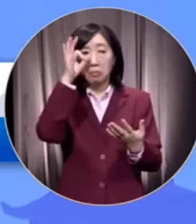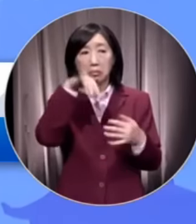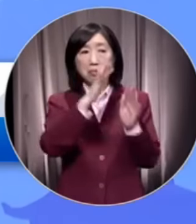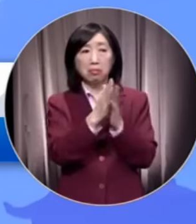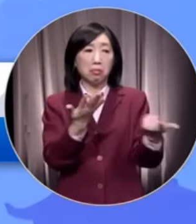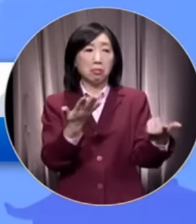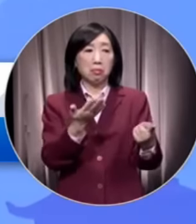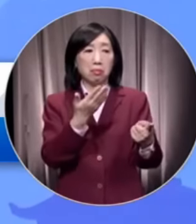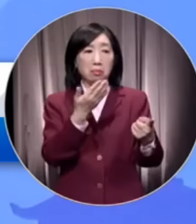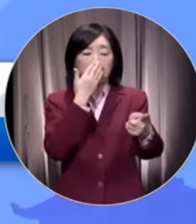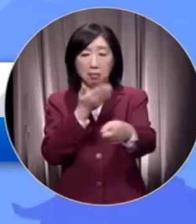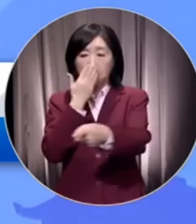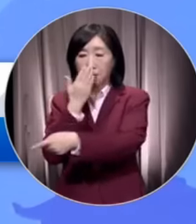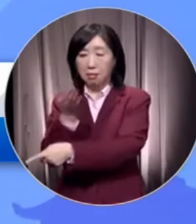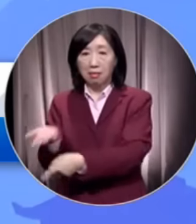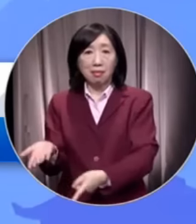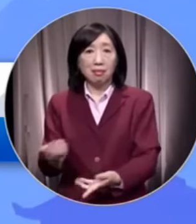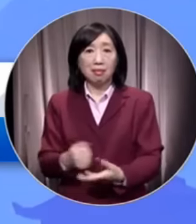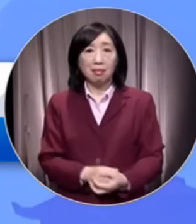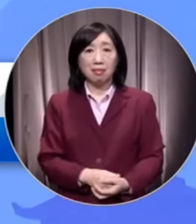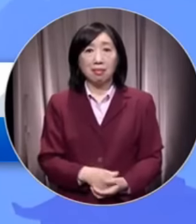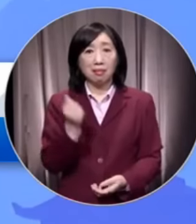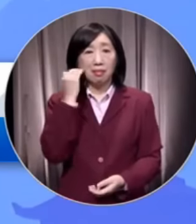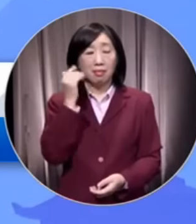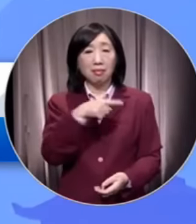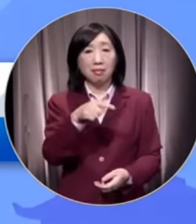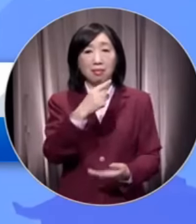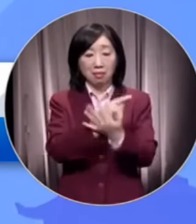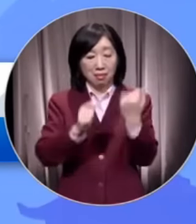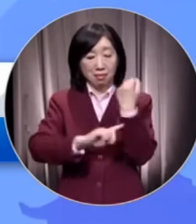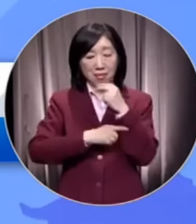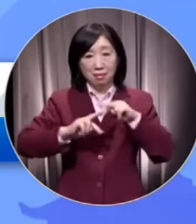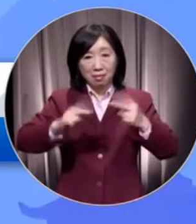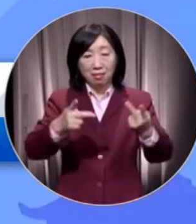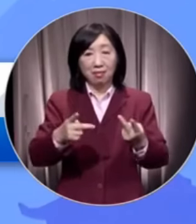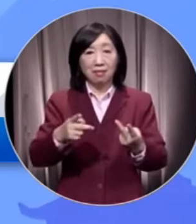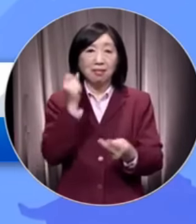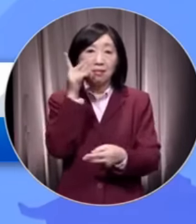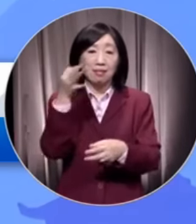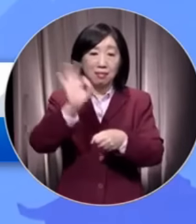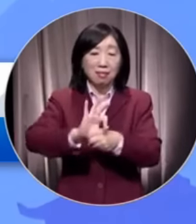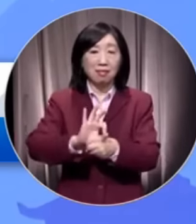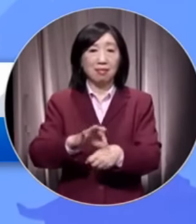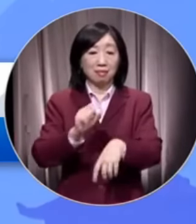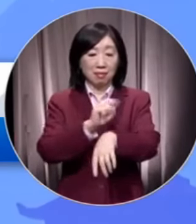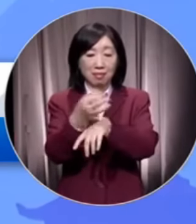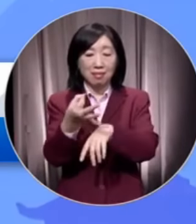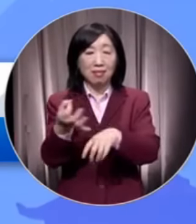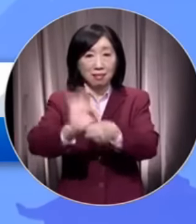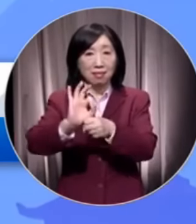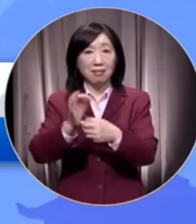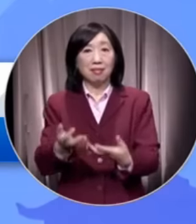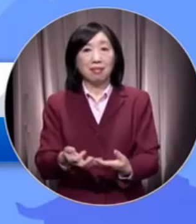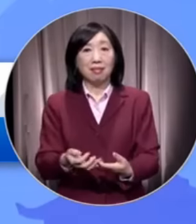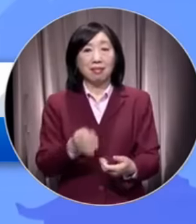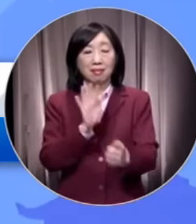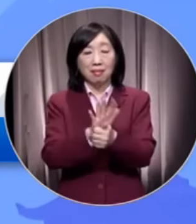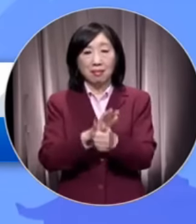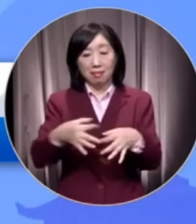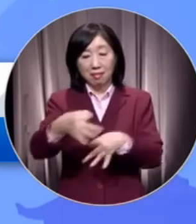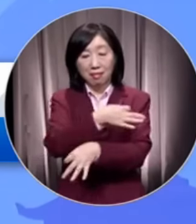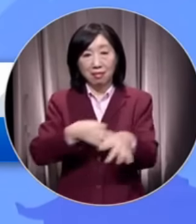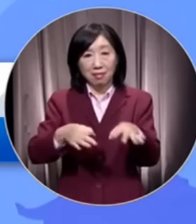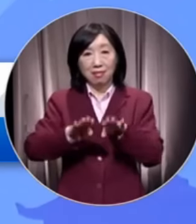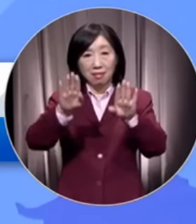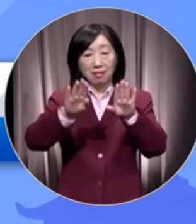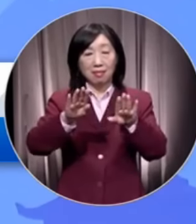案例。那如果说大家修法律加薪加基本工资就可以把经济能够恢复